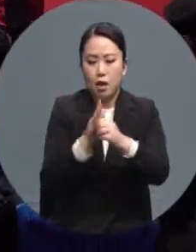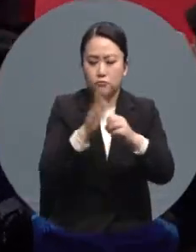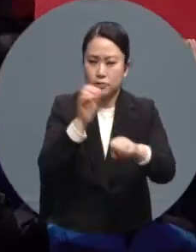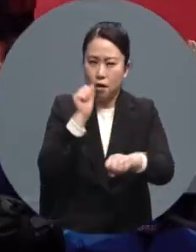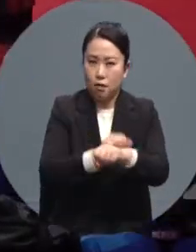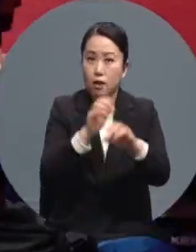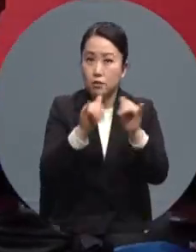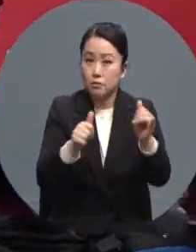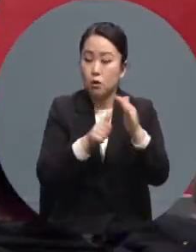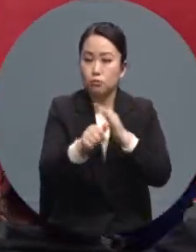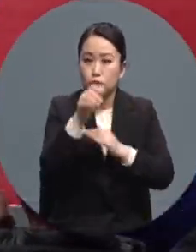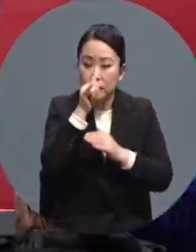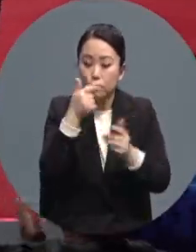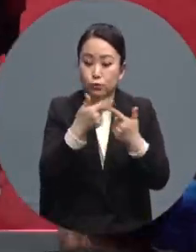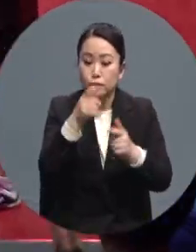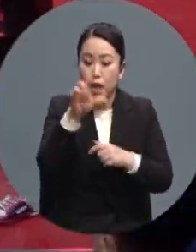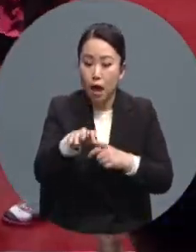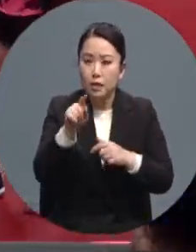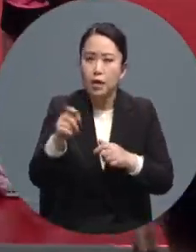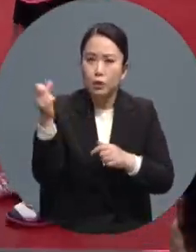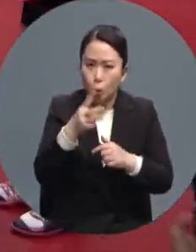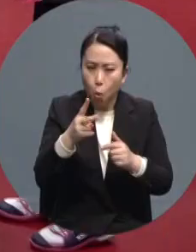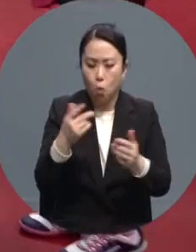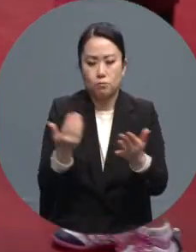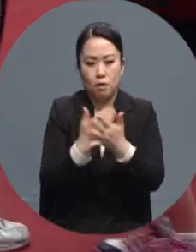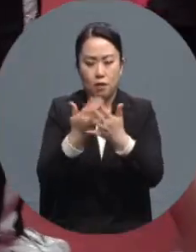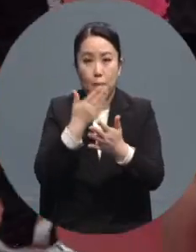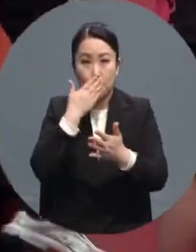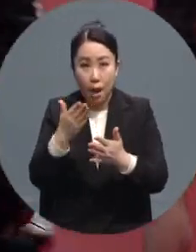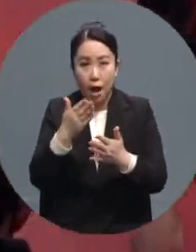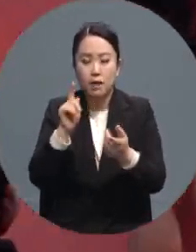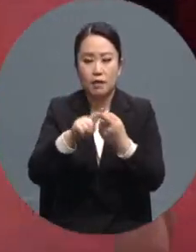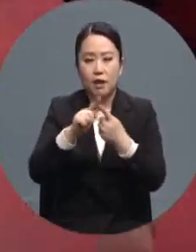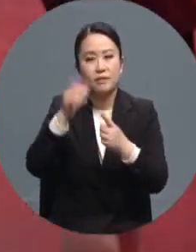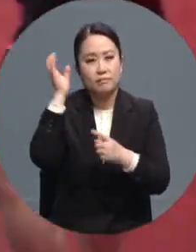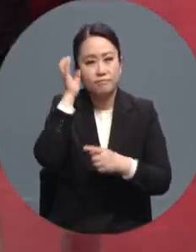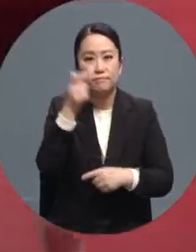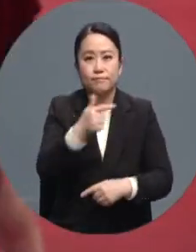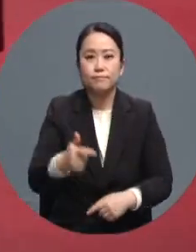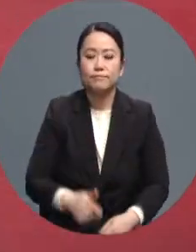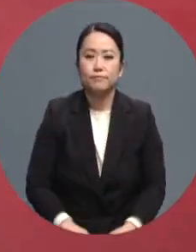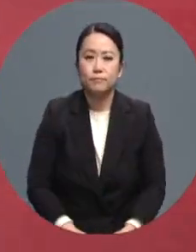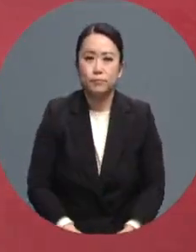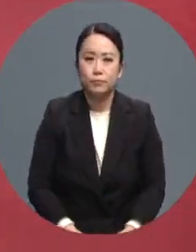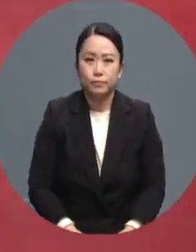있을지 시민들의 기대도 커지고 있습니다. MBC 뉴스 이만훈입니다.